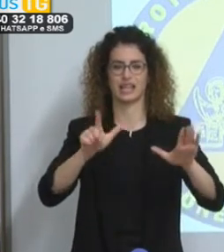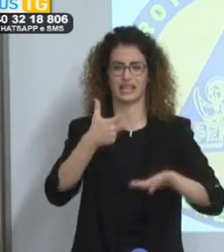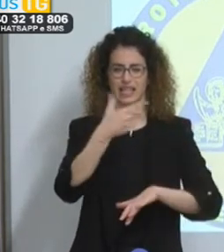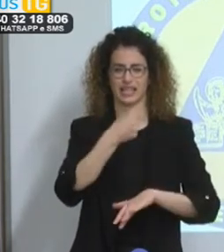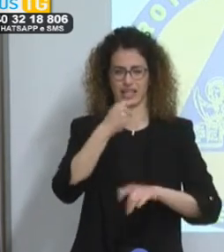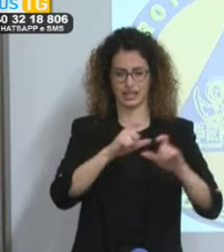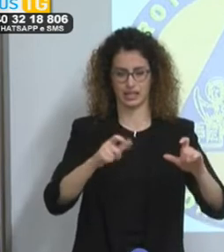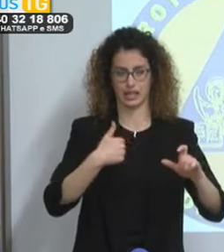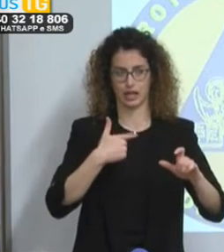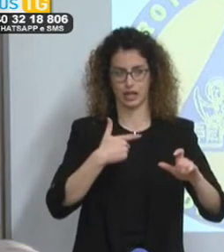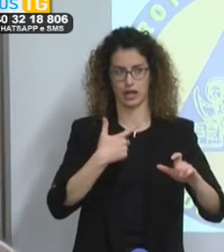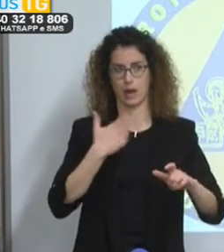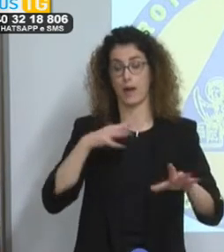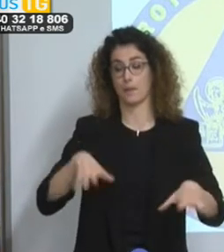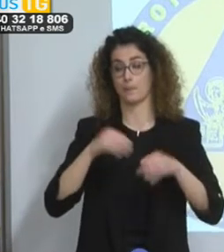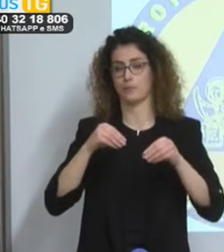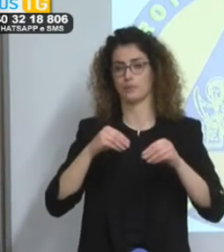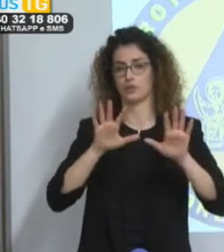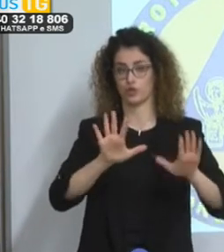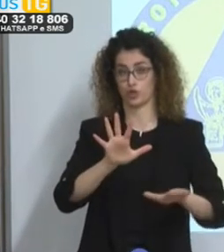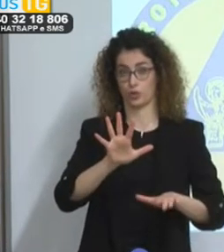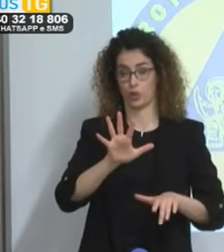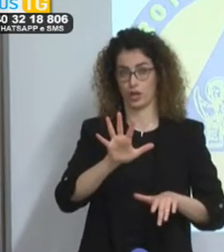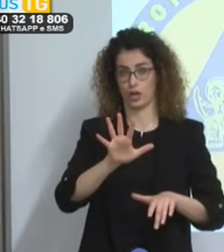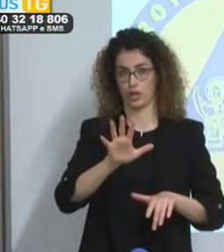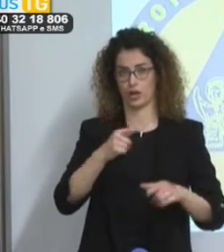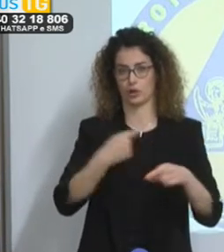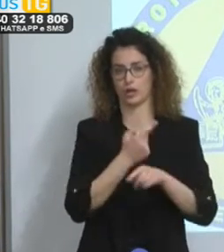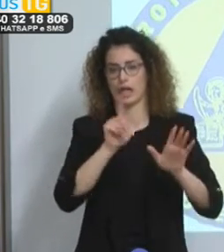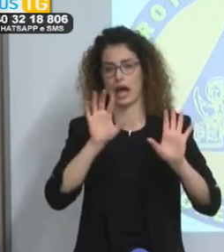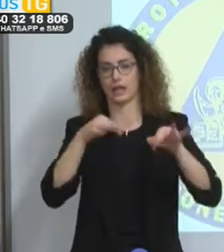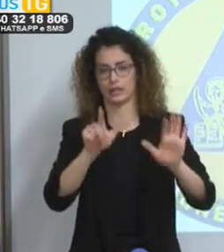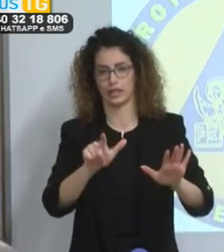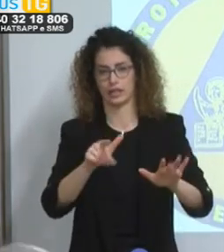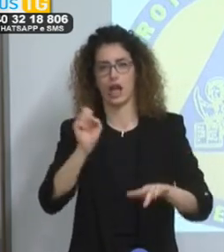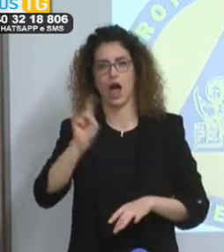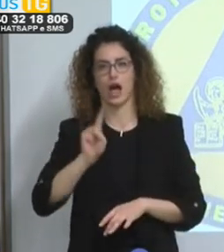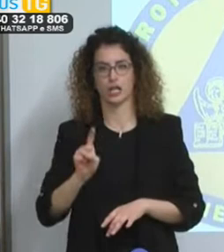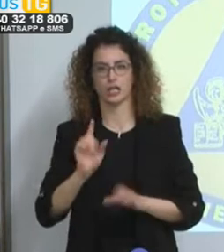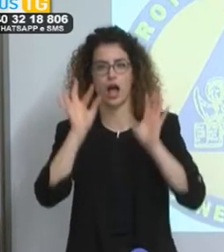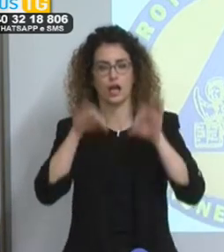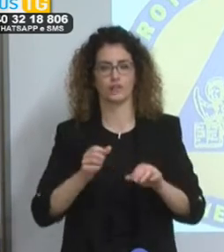noi tiriamo a 7 e AstraZeneca tiriamo a 11. C'è chi è così bravo